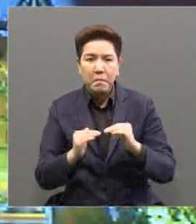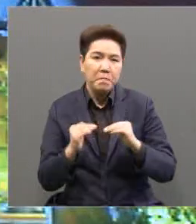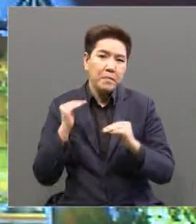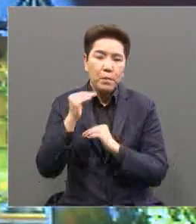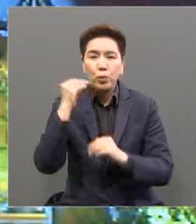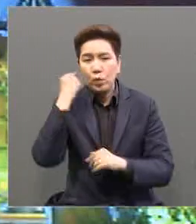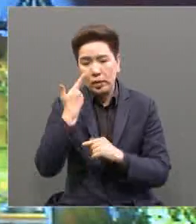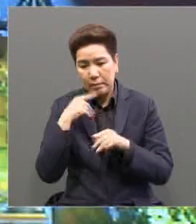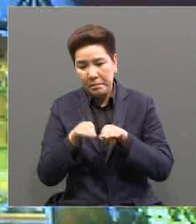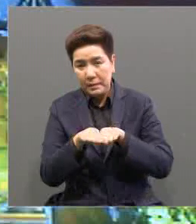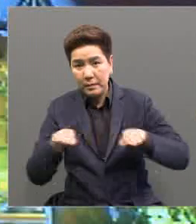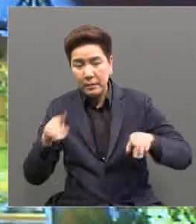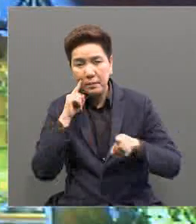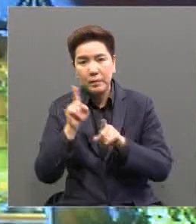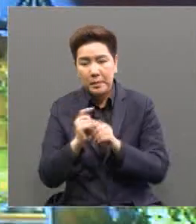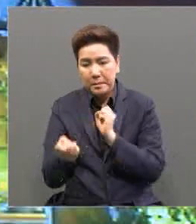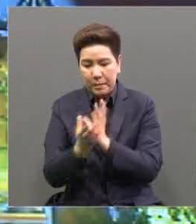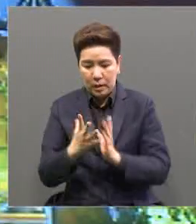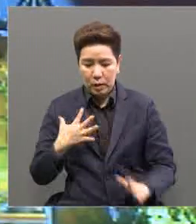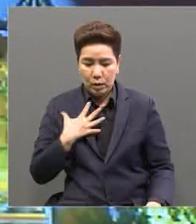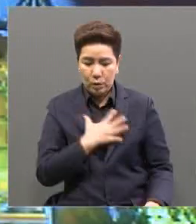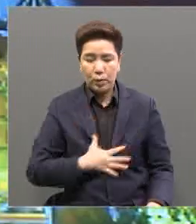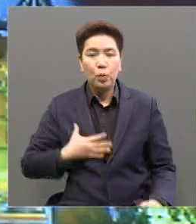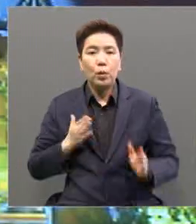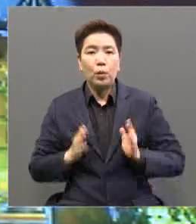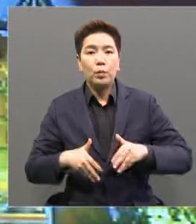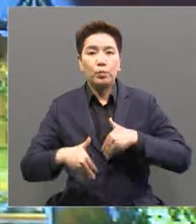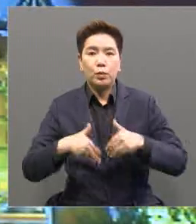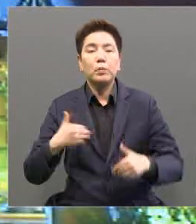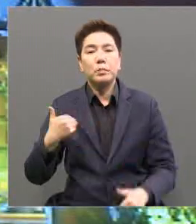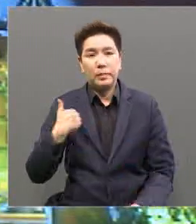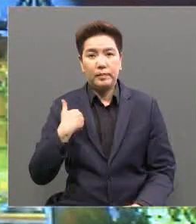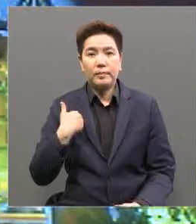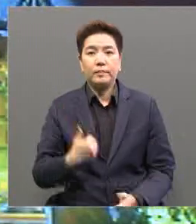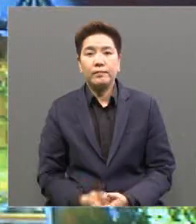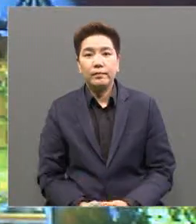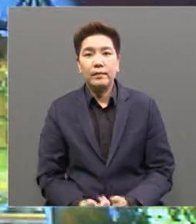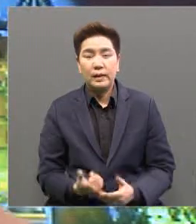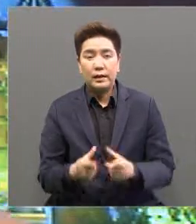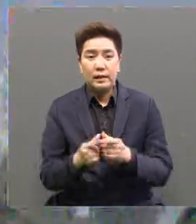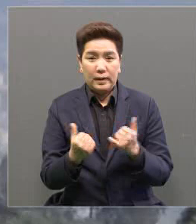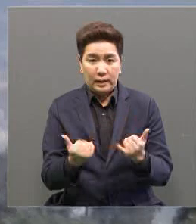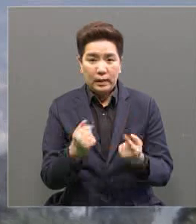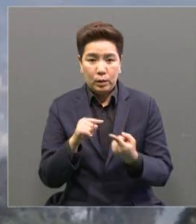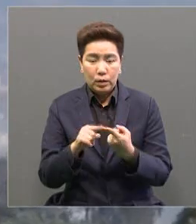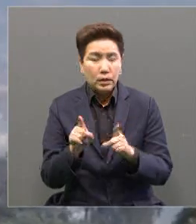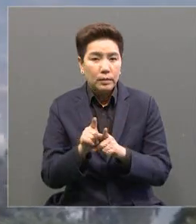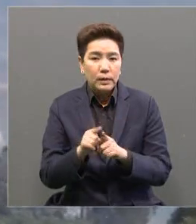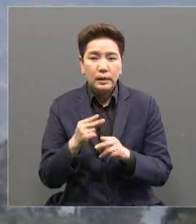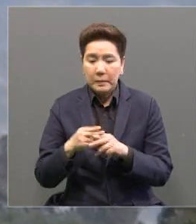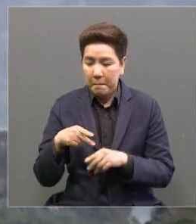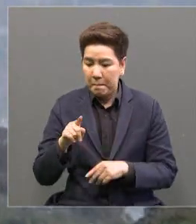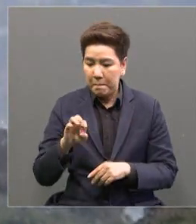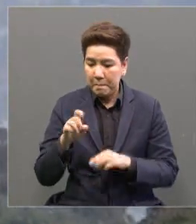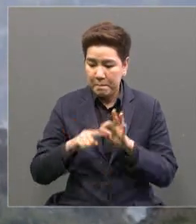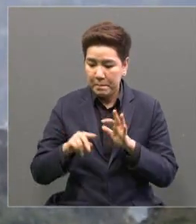นะครับแล้วอยู่ในเกณฑ์ระดับที่มีผลต่อสุขภาพของพี่น้องประชาชนในบางพื้นที่ครับเรื่องนี้นะครับทางด้านของนาย